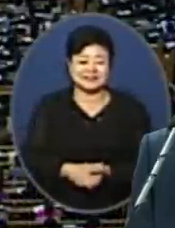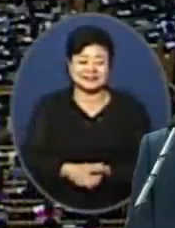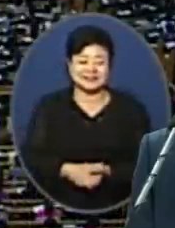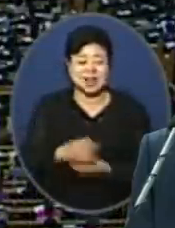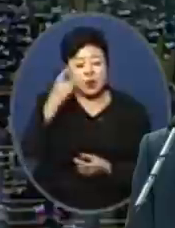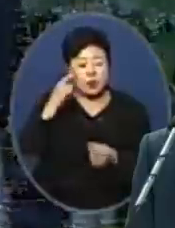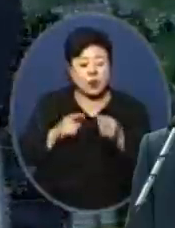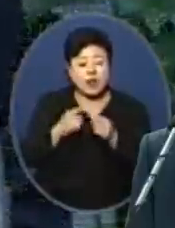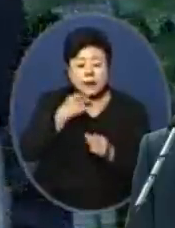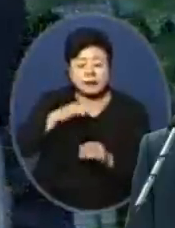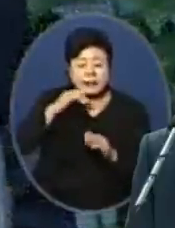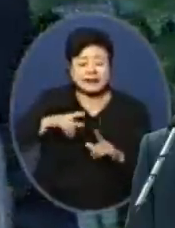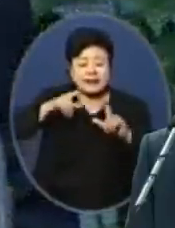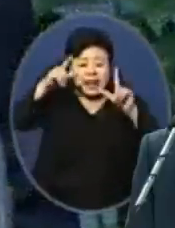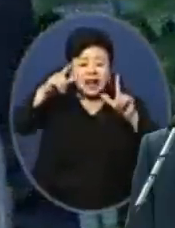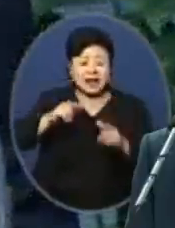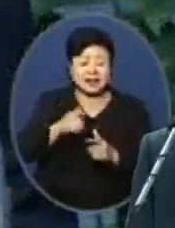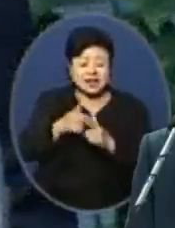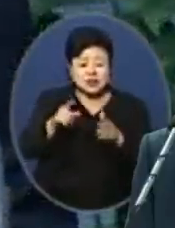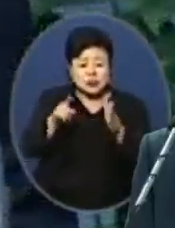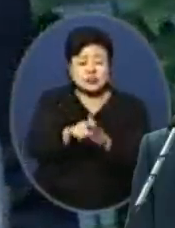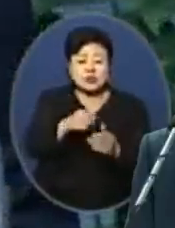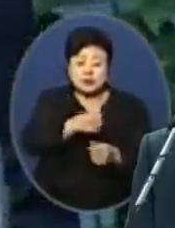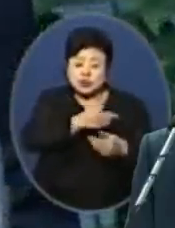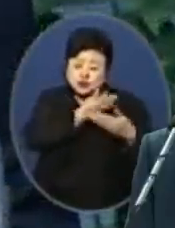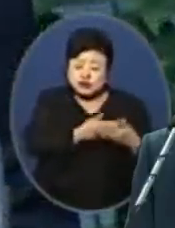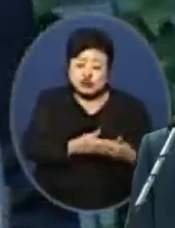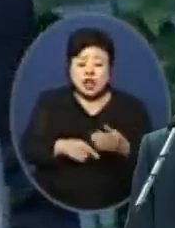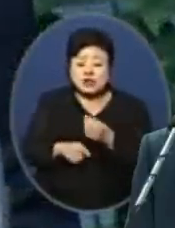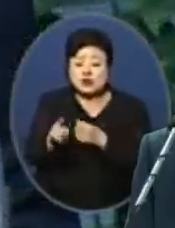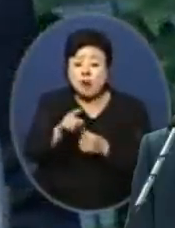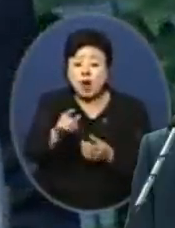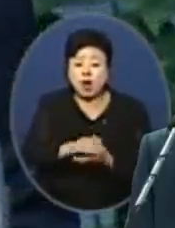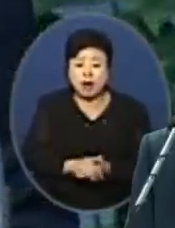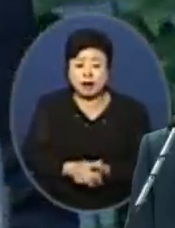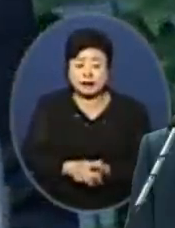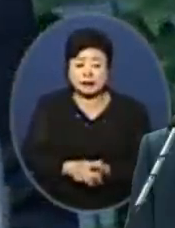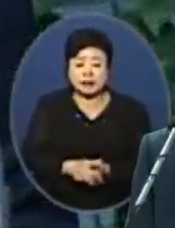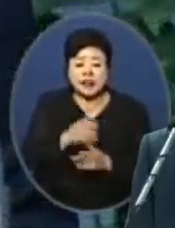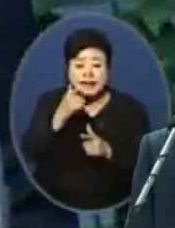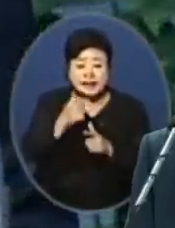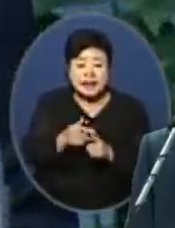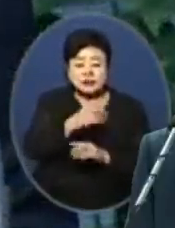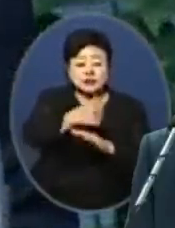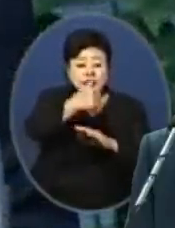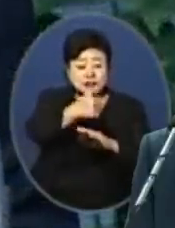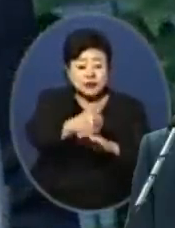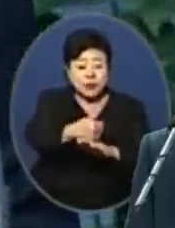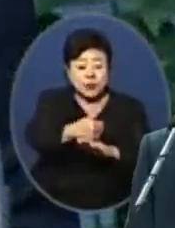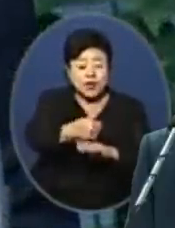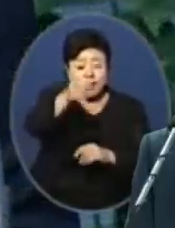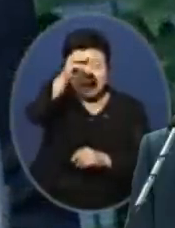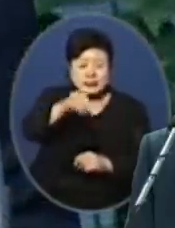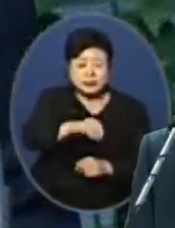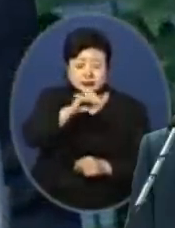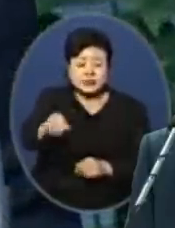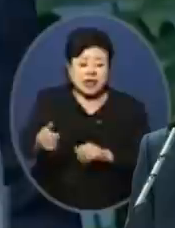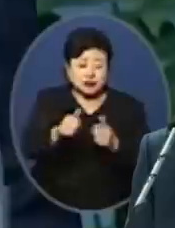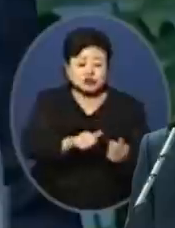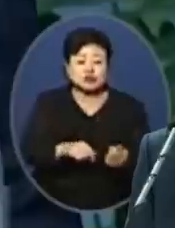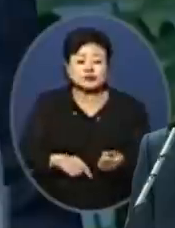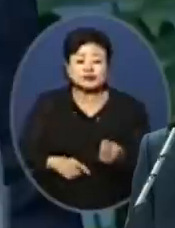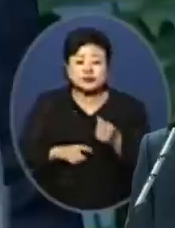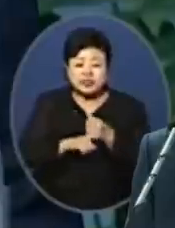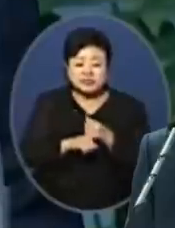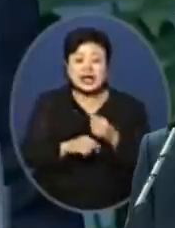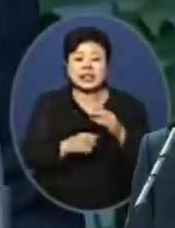그런데 왜 유월절 양이 우리 예수 믿는 사람에게 중요하냐면 이것이 예수 그리스도의 십자가 죽음을 상징하기